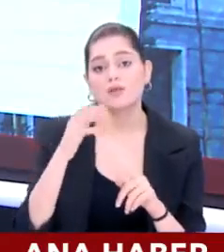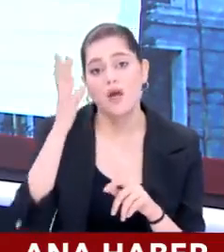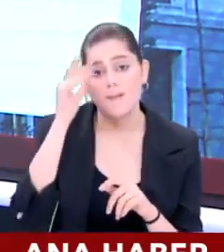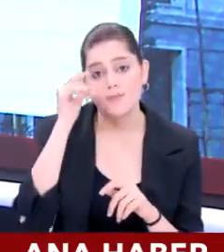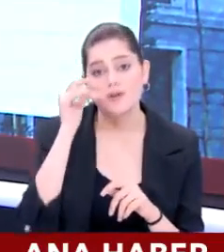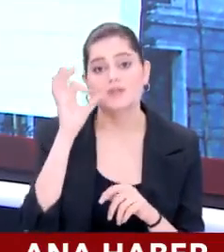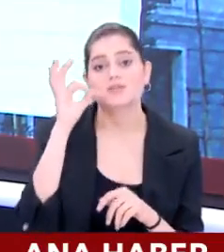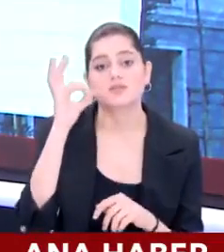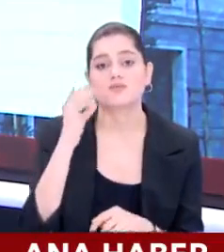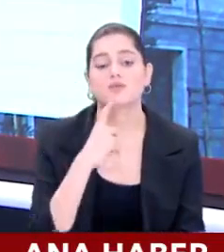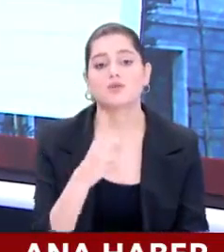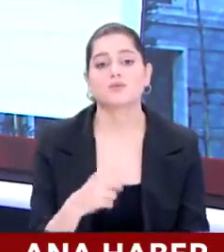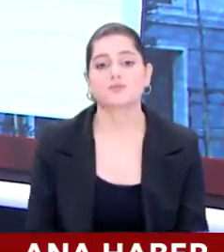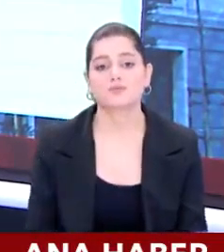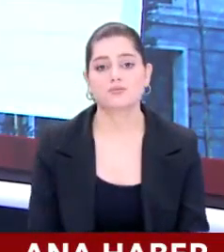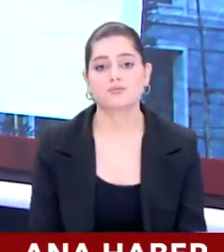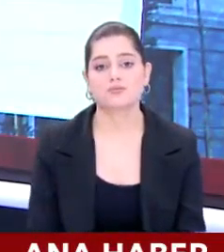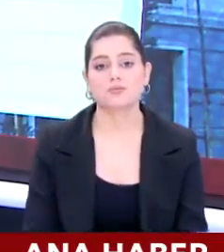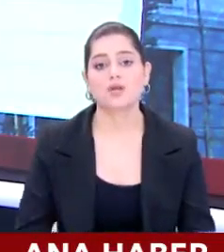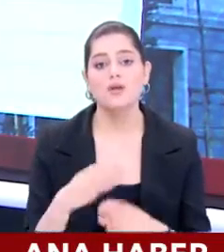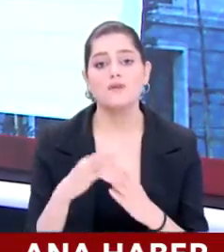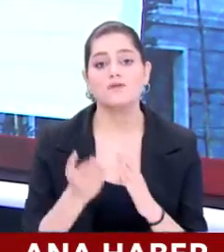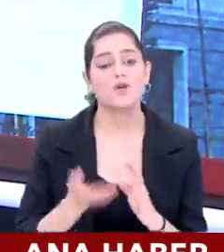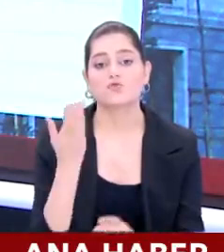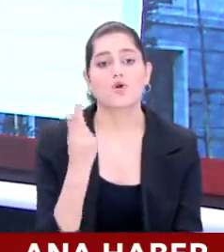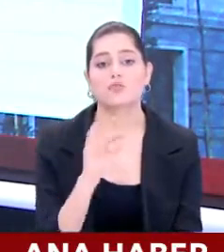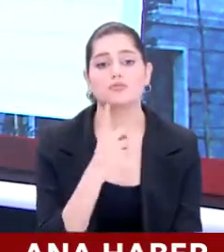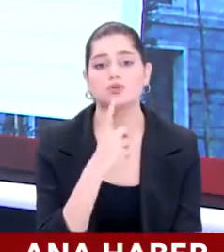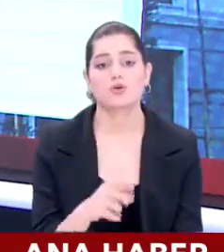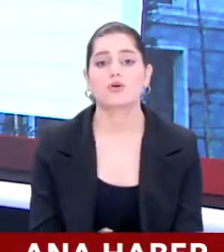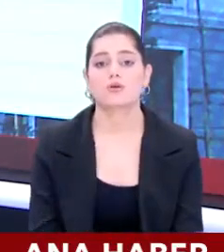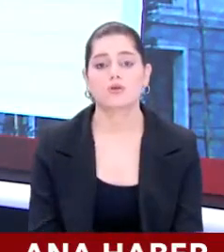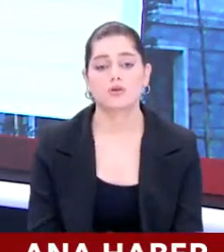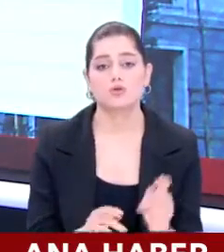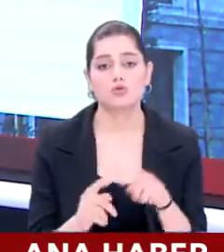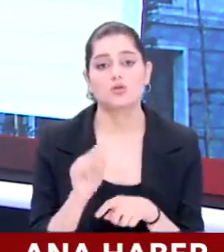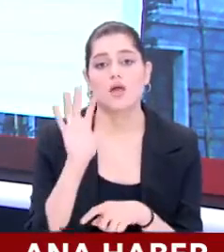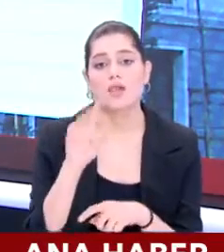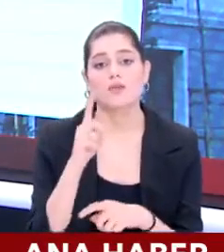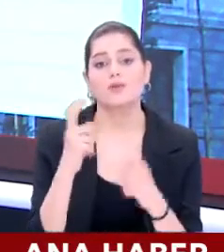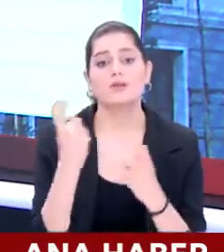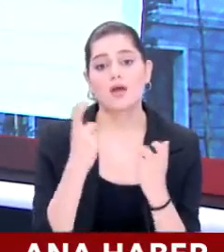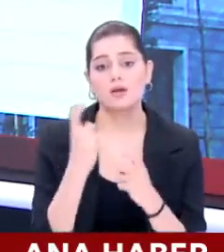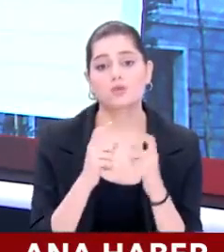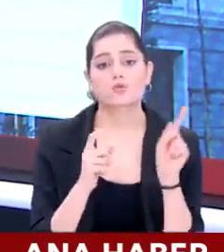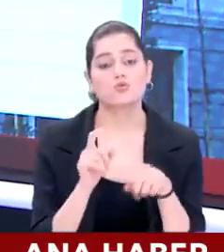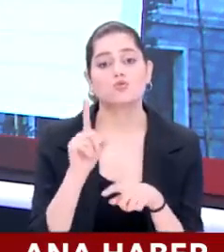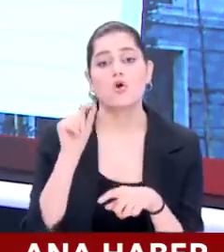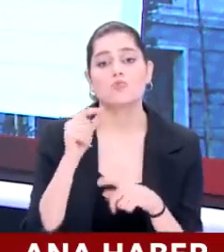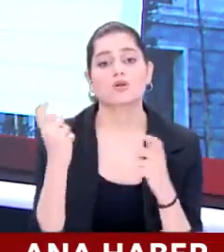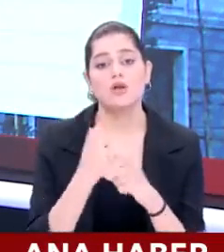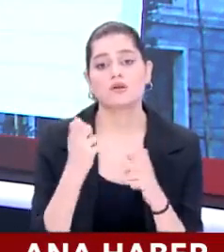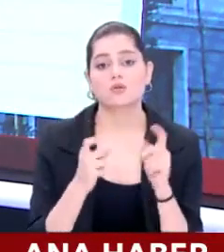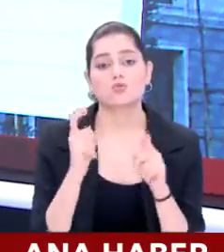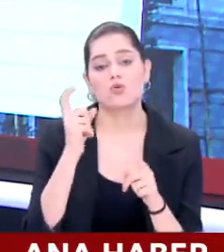Devletleri 0 0 konut yükselmemiş Amerikan 0 ve %51 nerede %11 nerede